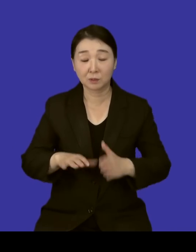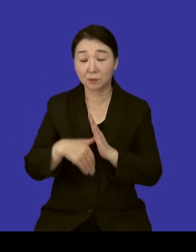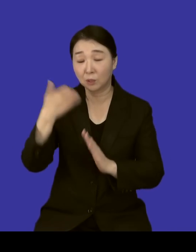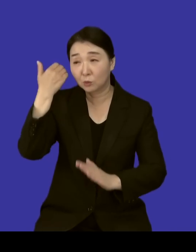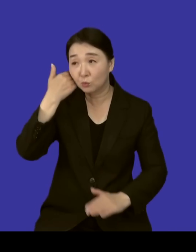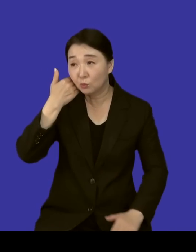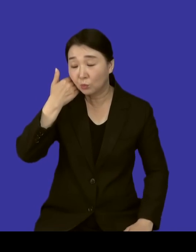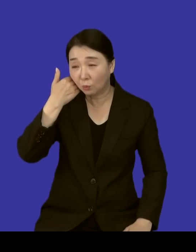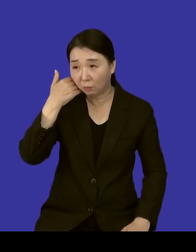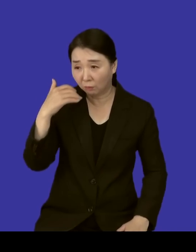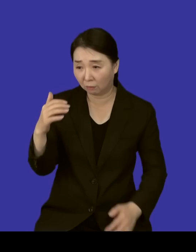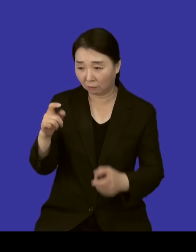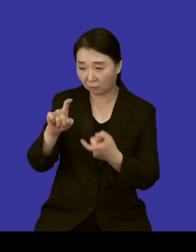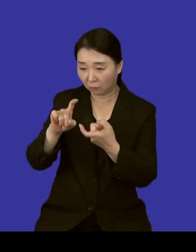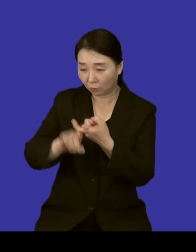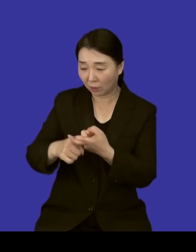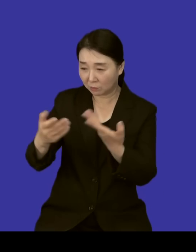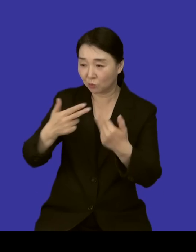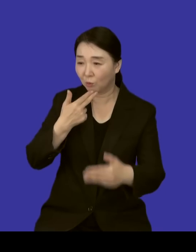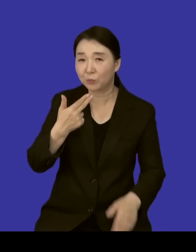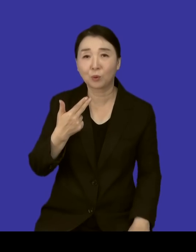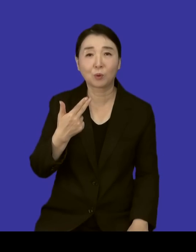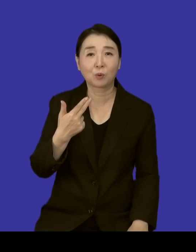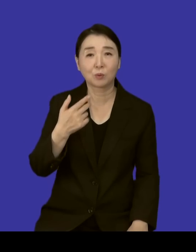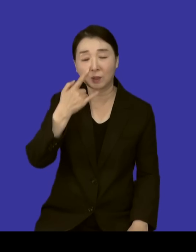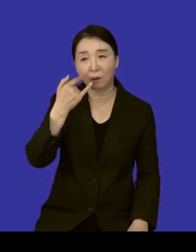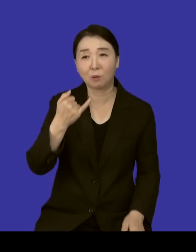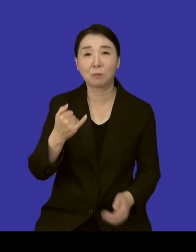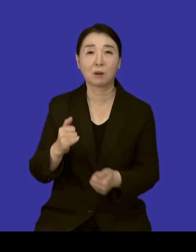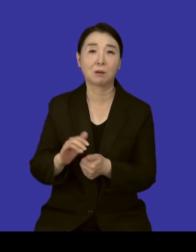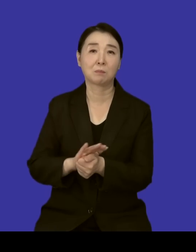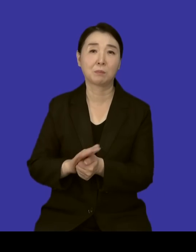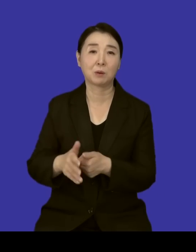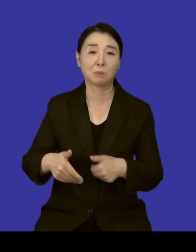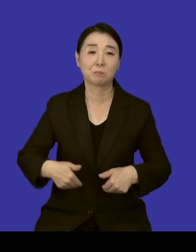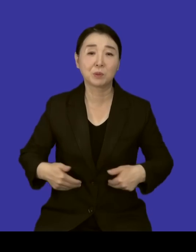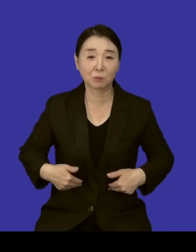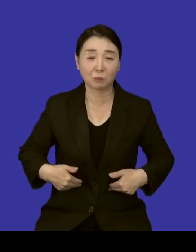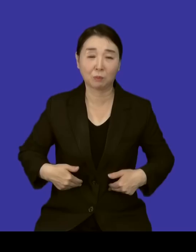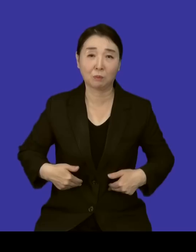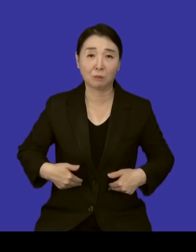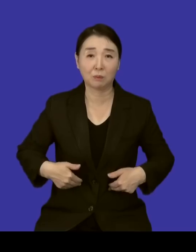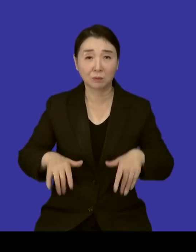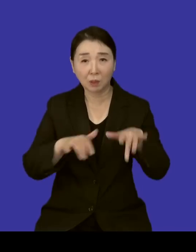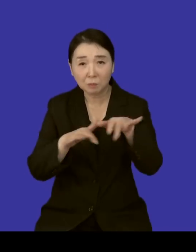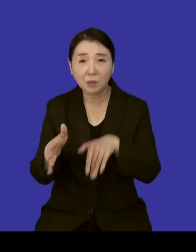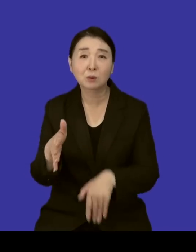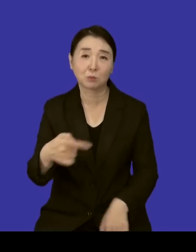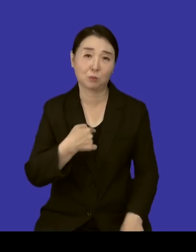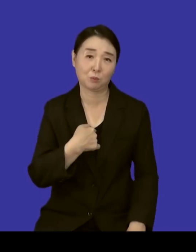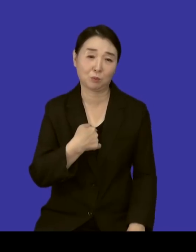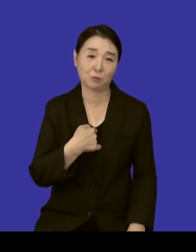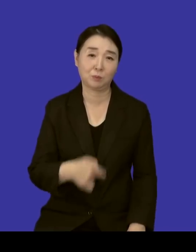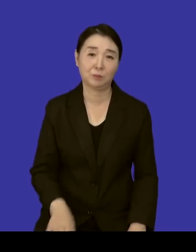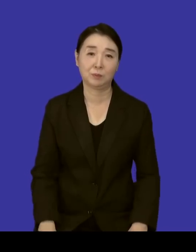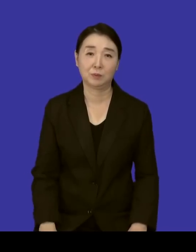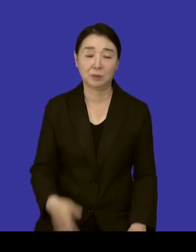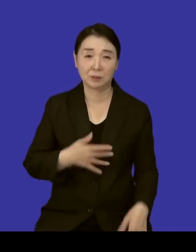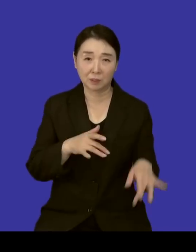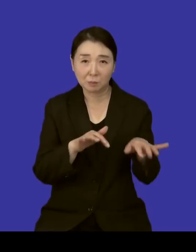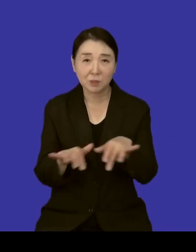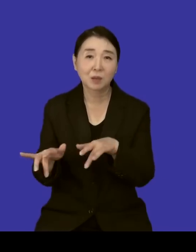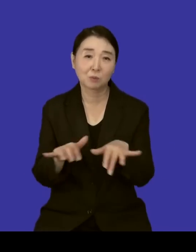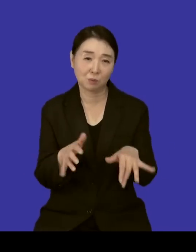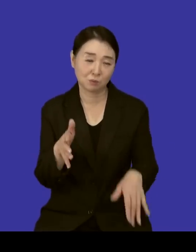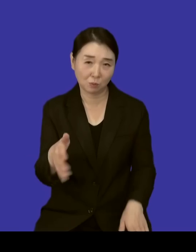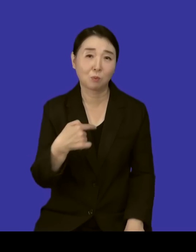관심이 없으니까 예. 저는 엄마의 배려가 절대적으로 필요한 피아노를 했잖아요. 피아노를 제가 하셨어요. 피아노를